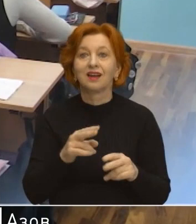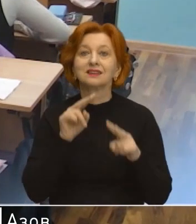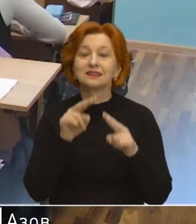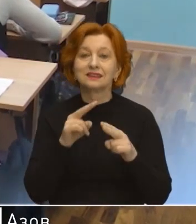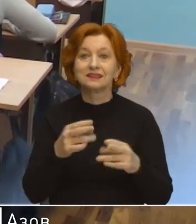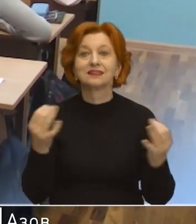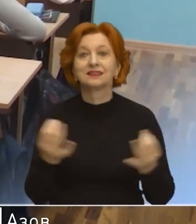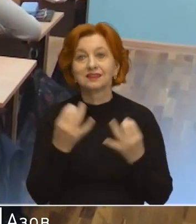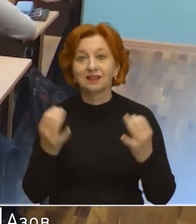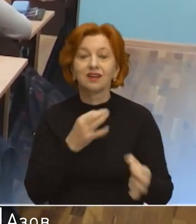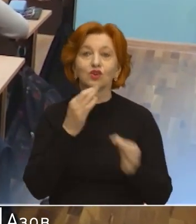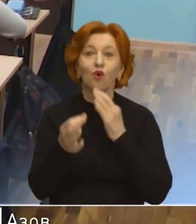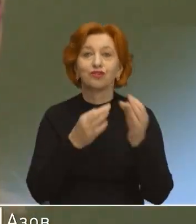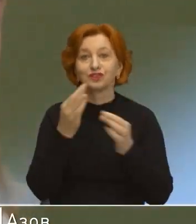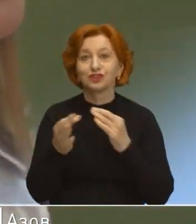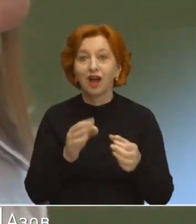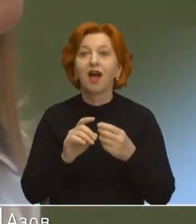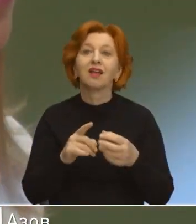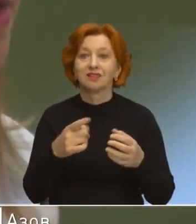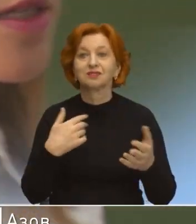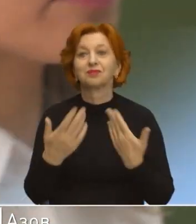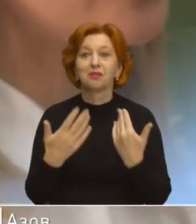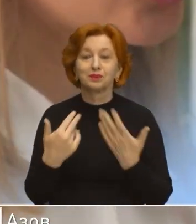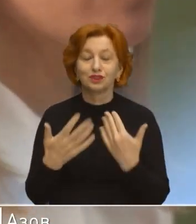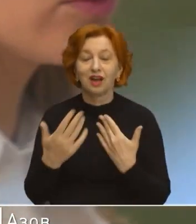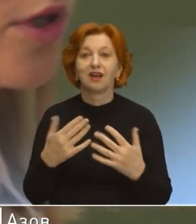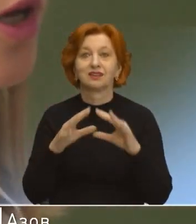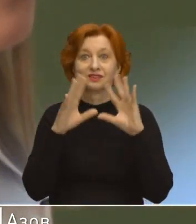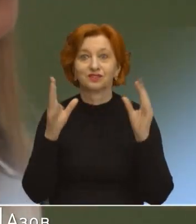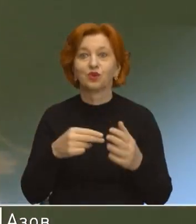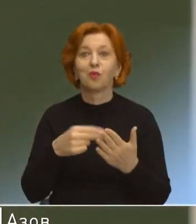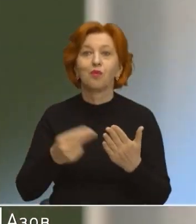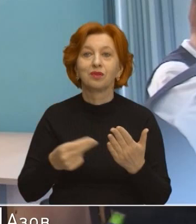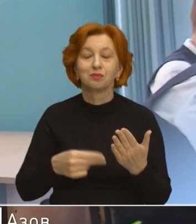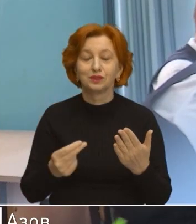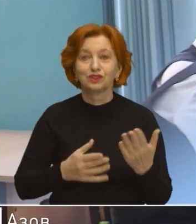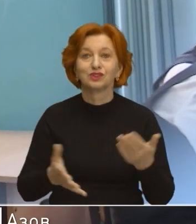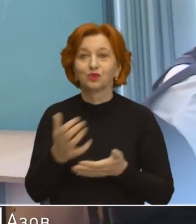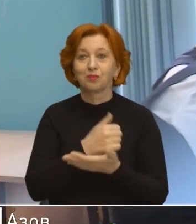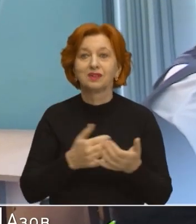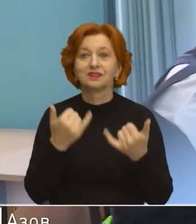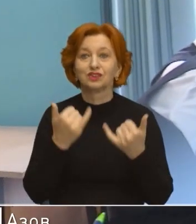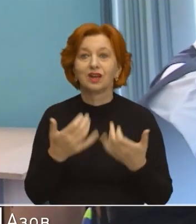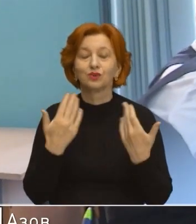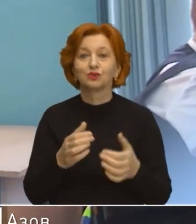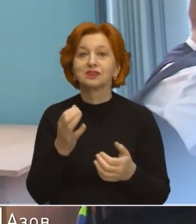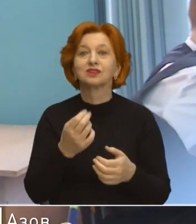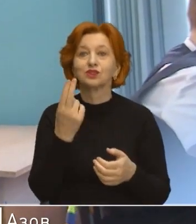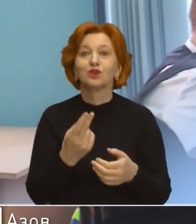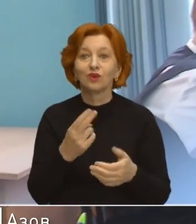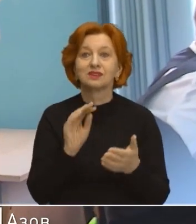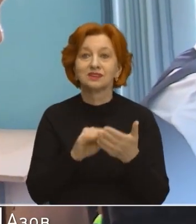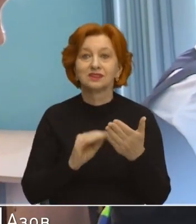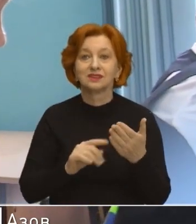интересом, отвечает на сообщения, вступает в дискуссии. И гнаться за армией подписчиков не собирается. Сейчас постоянных читателей